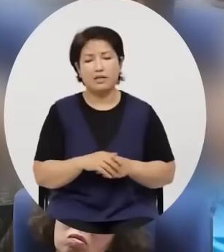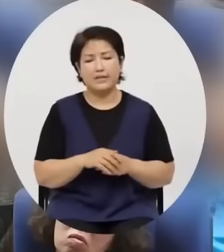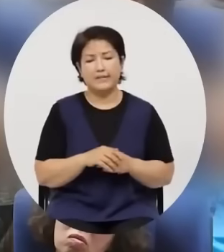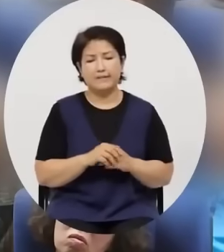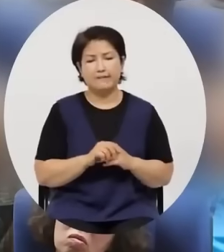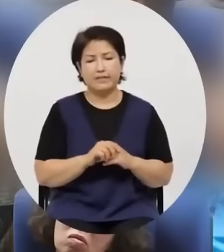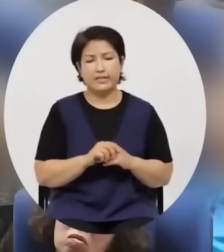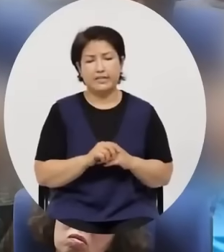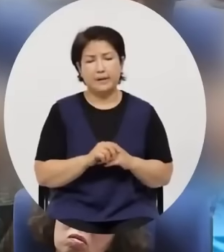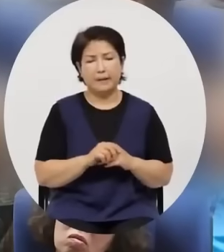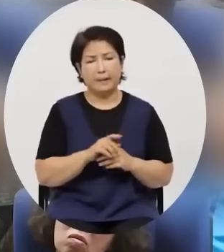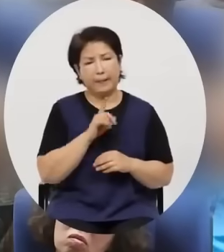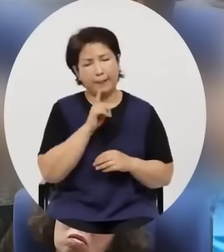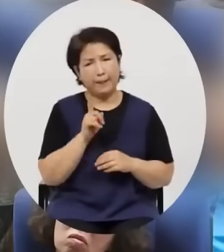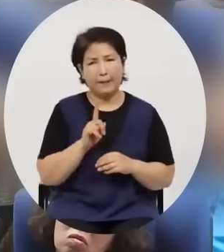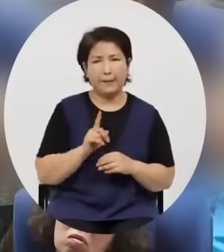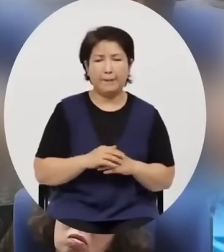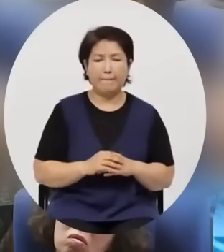어떻게 말씀?